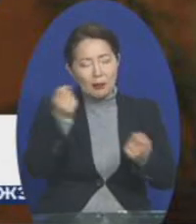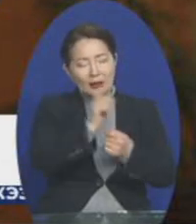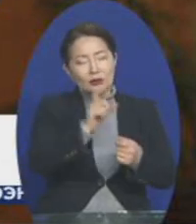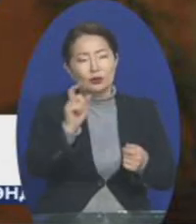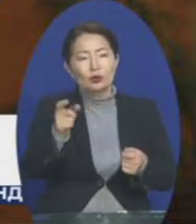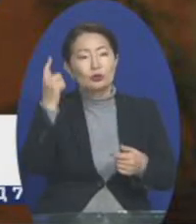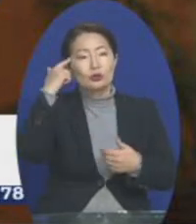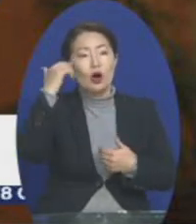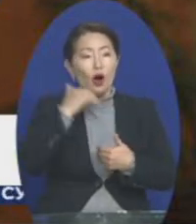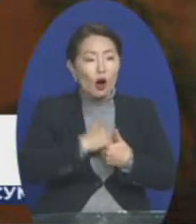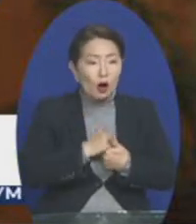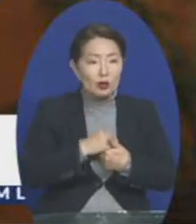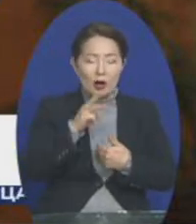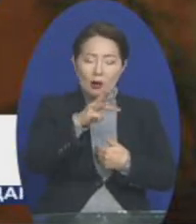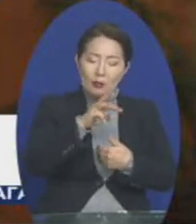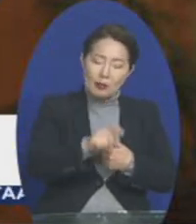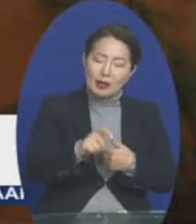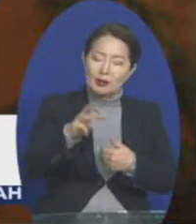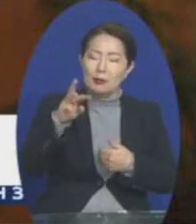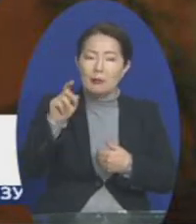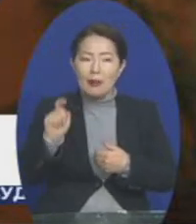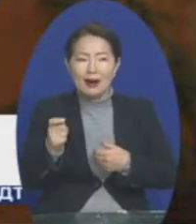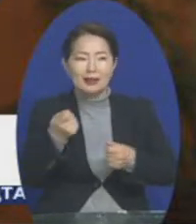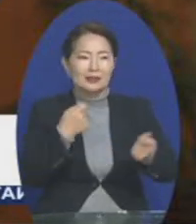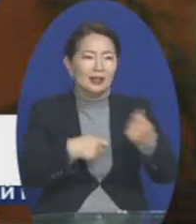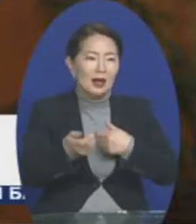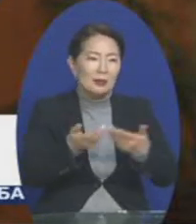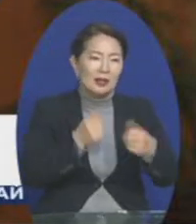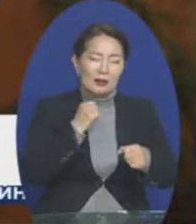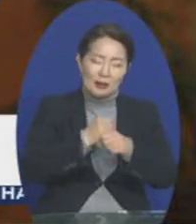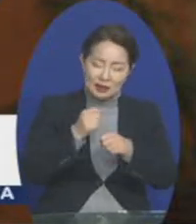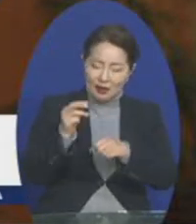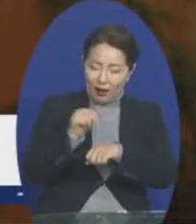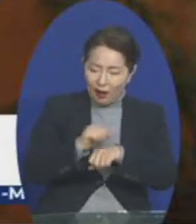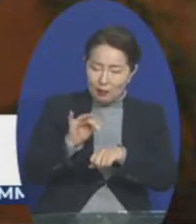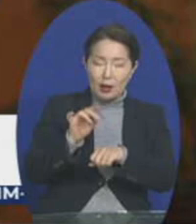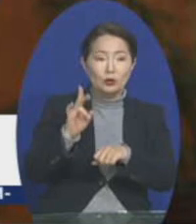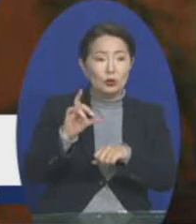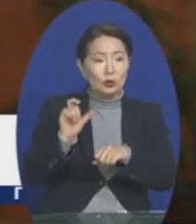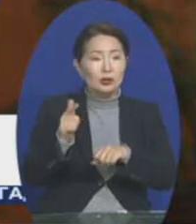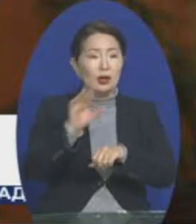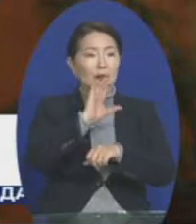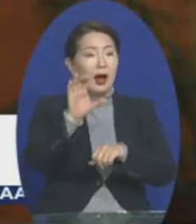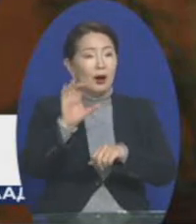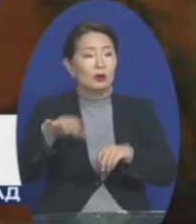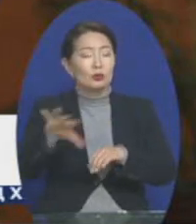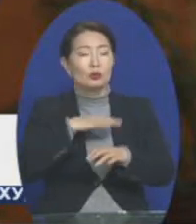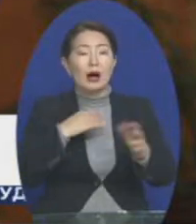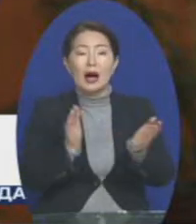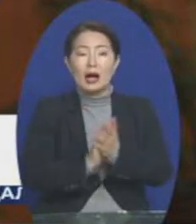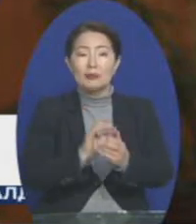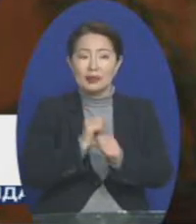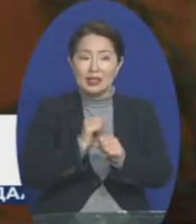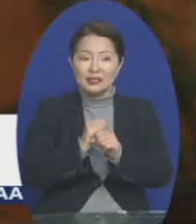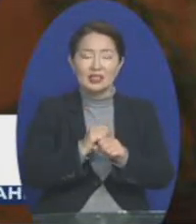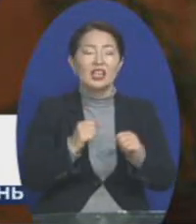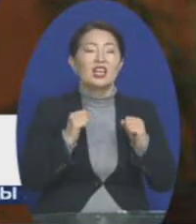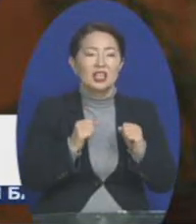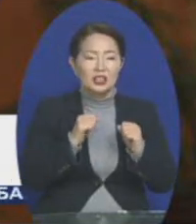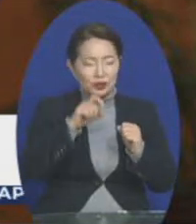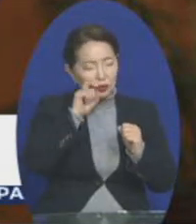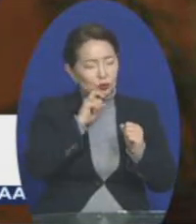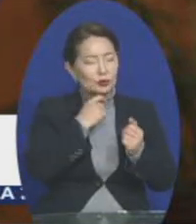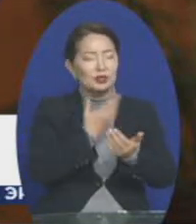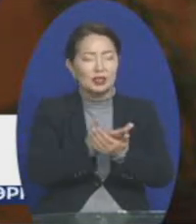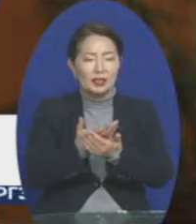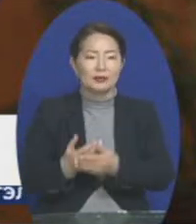маань ойлгож, мал мах худалдах нийлүүлэх ажилд аймаг орон нутаг аж ахуй нэгжүүдтэй хамтран ажиллахыг хичээнгүүлэн